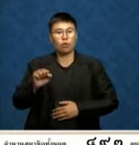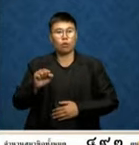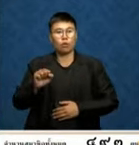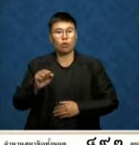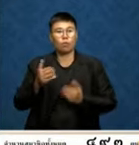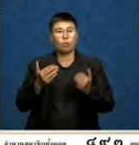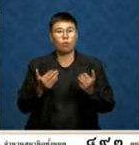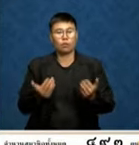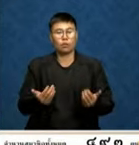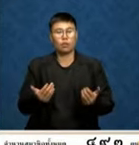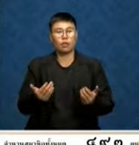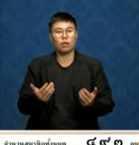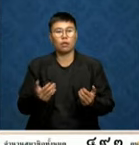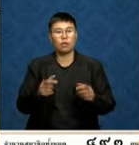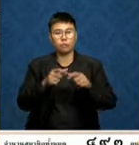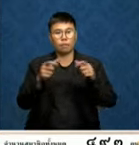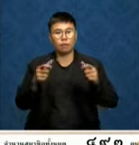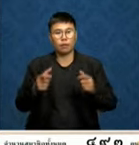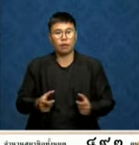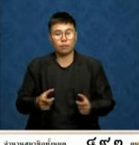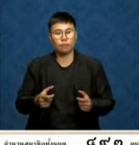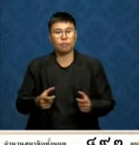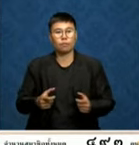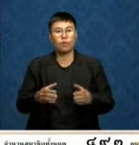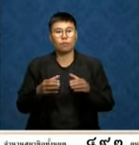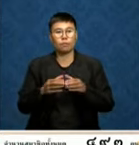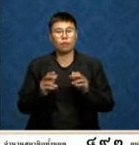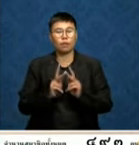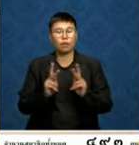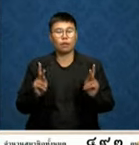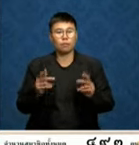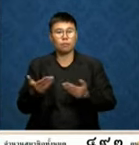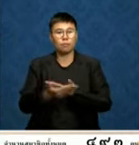ะขอนำรายงานของคณะกรรมการ